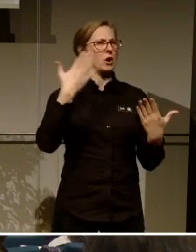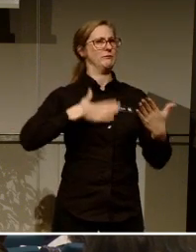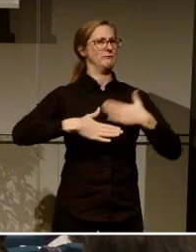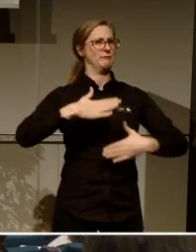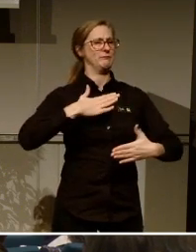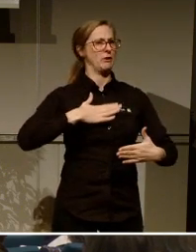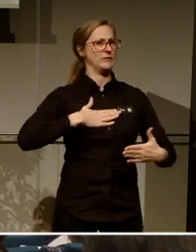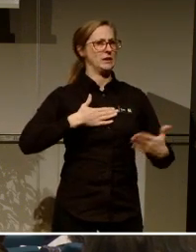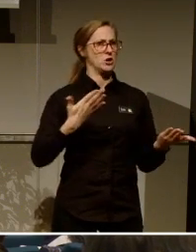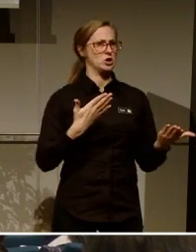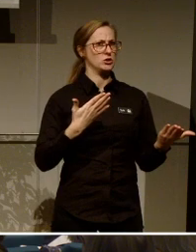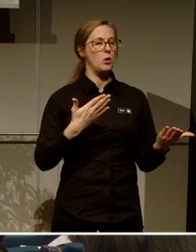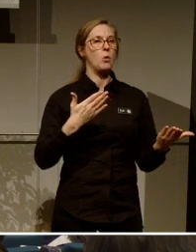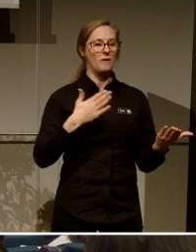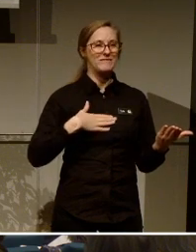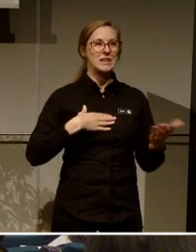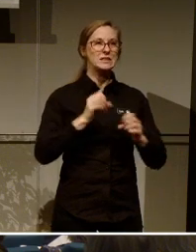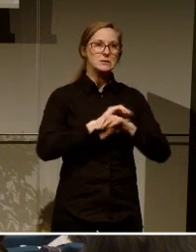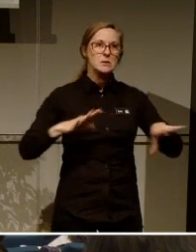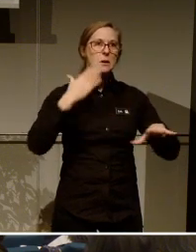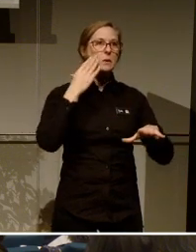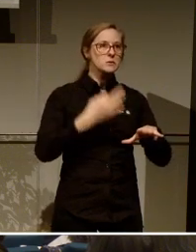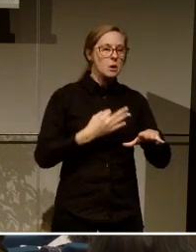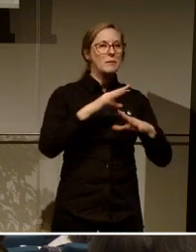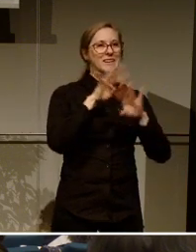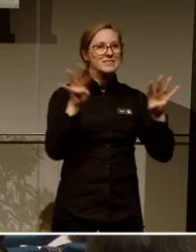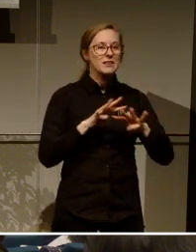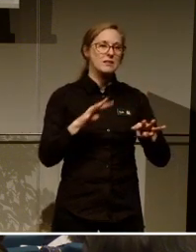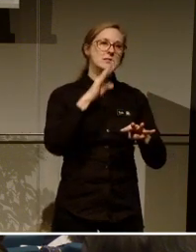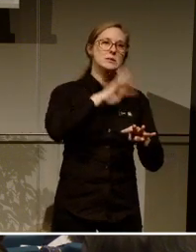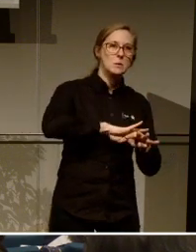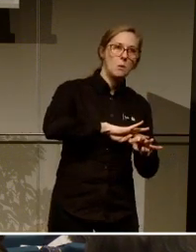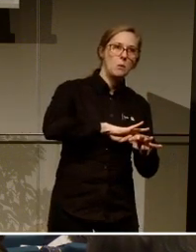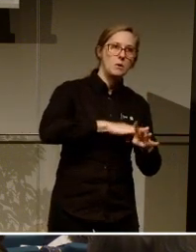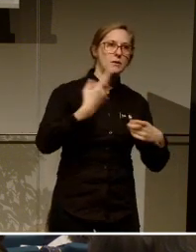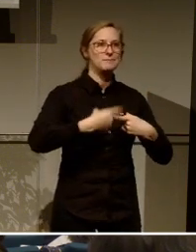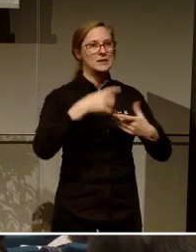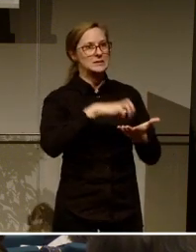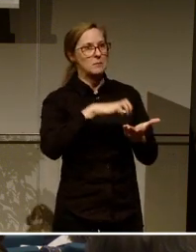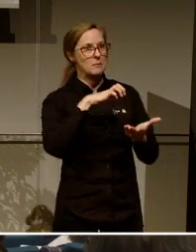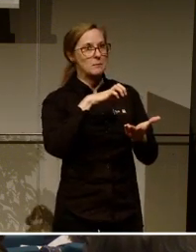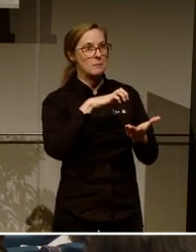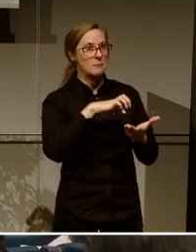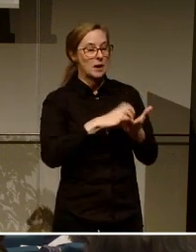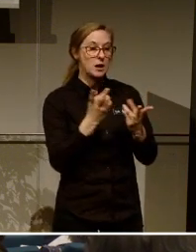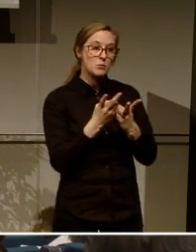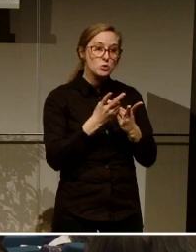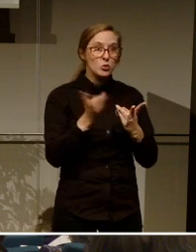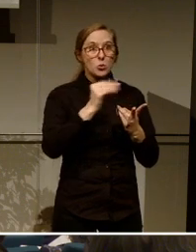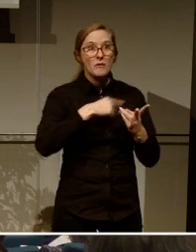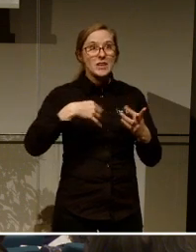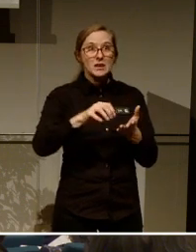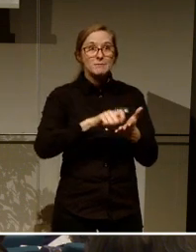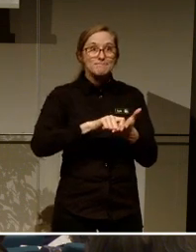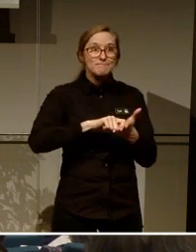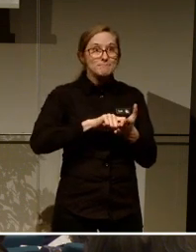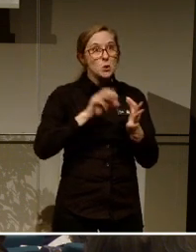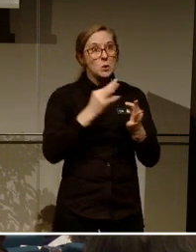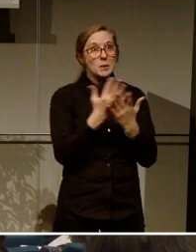vill maximera kunskapen om internets historia i samhället. Gör man det bäst genom att räkna hur många som besöker en